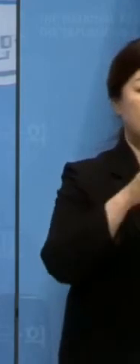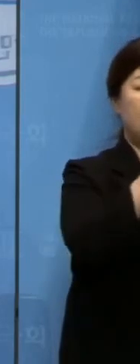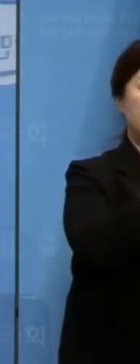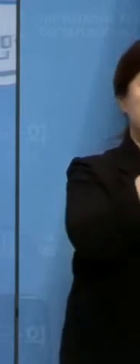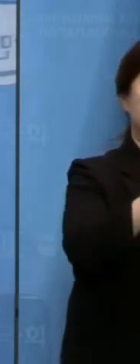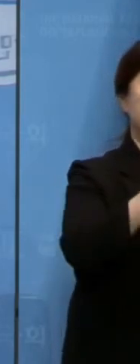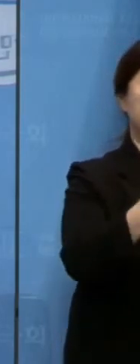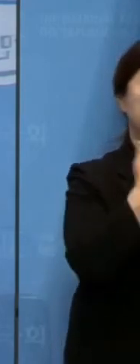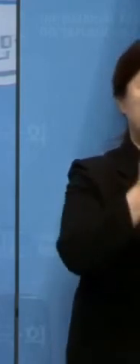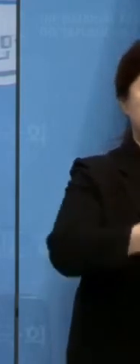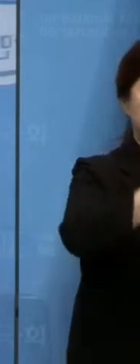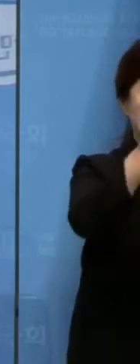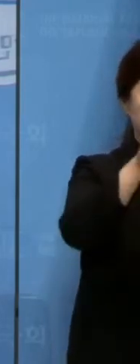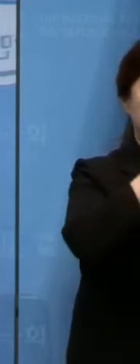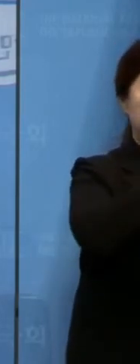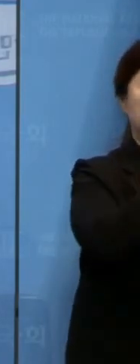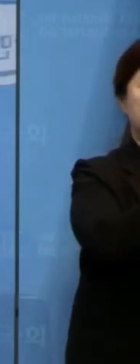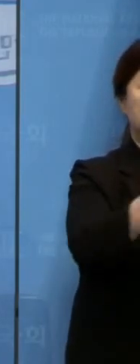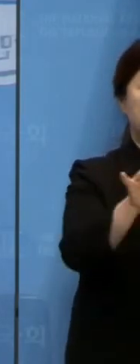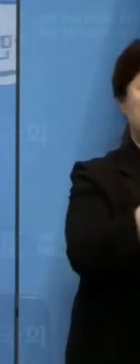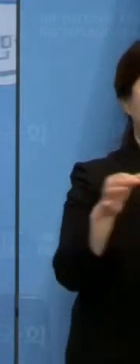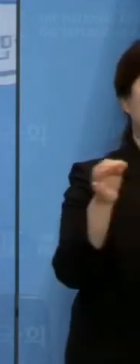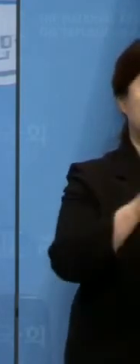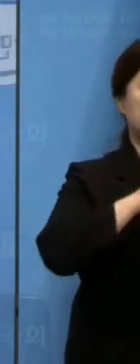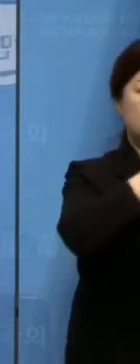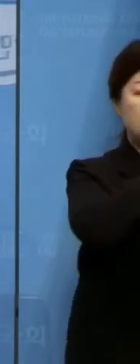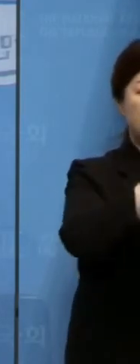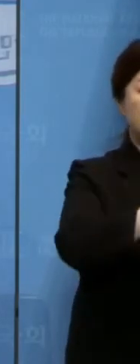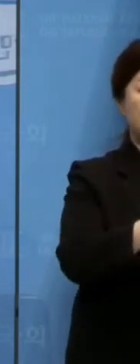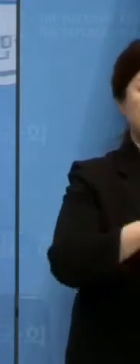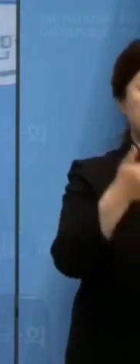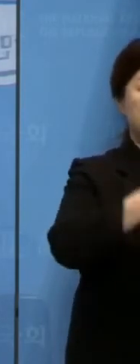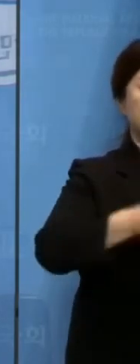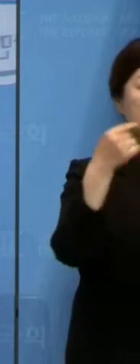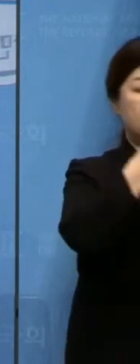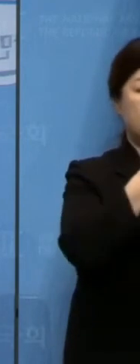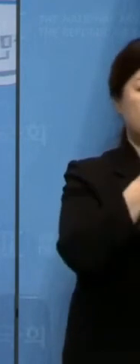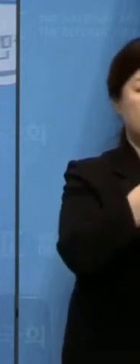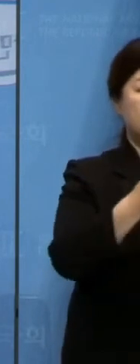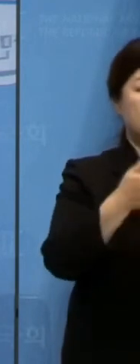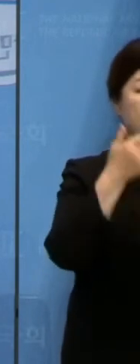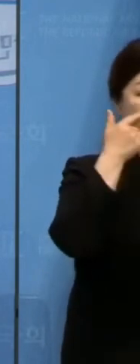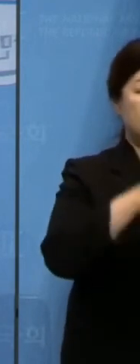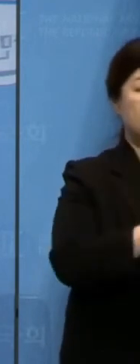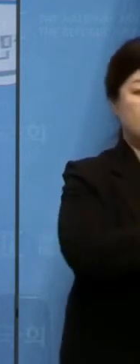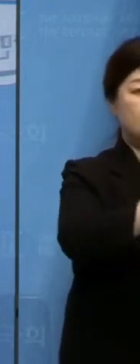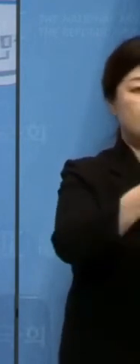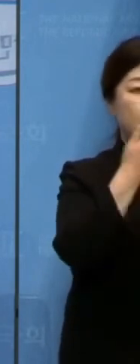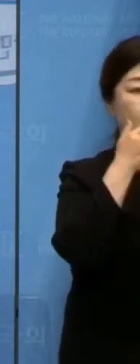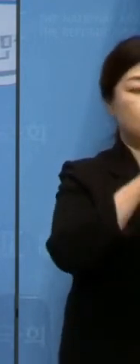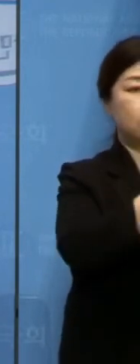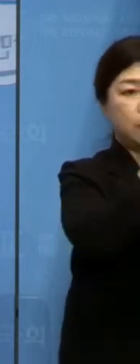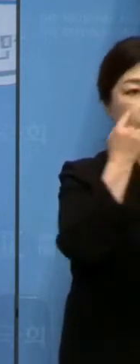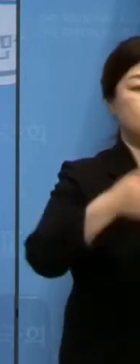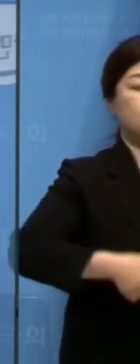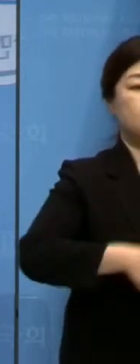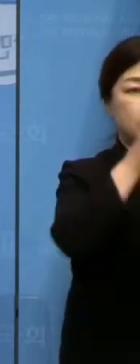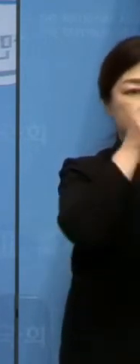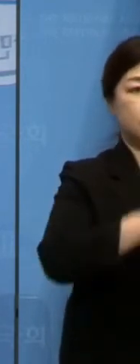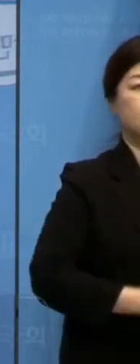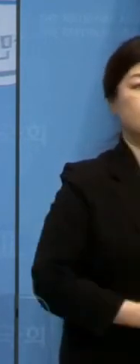오세훈 서울시장 후보의 땅 투기 의혹에 대한 철저한 진상 규명이 필요합니다.